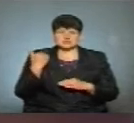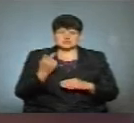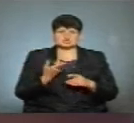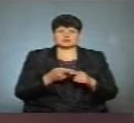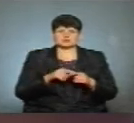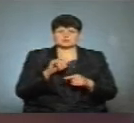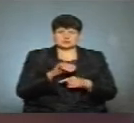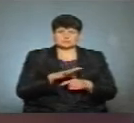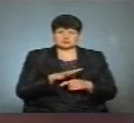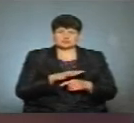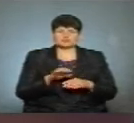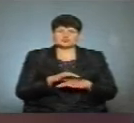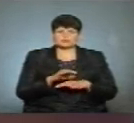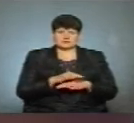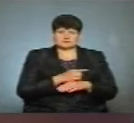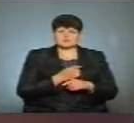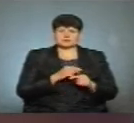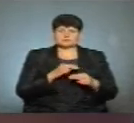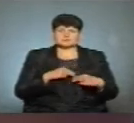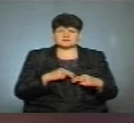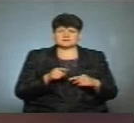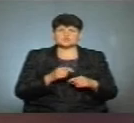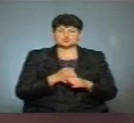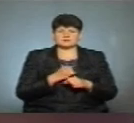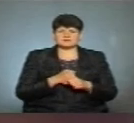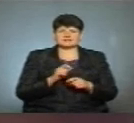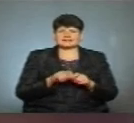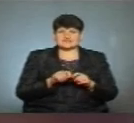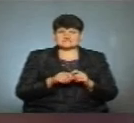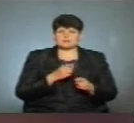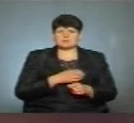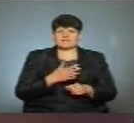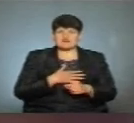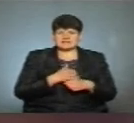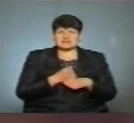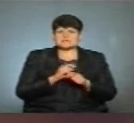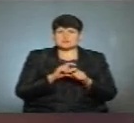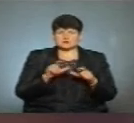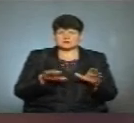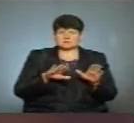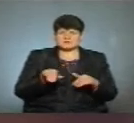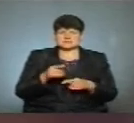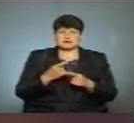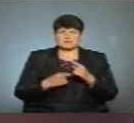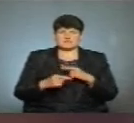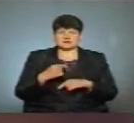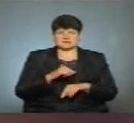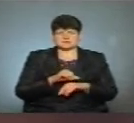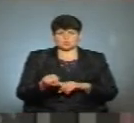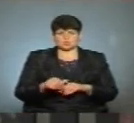діагностували в чоловіка медпрацівниці. Він зробив тест на COVID-19 у приватній лабораторії після повернення з-за